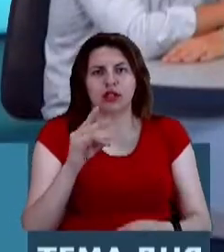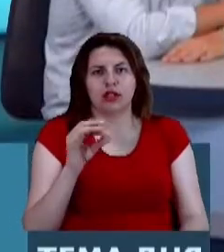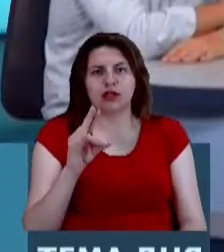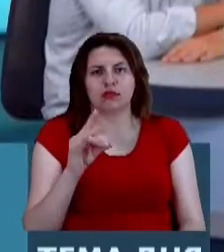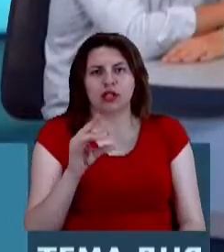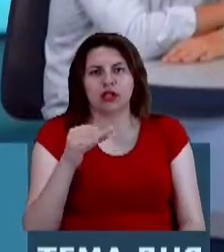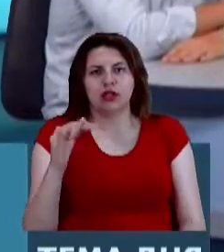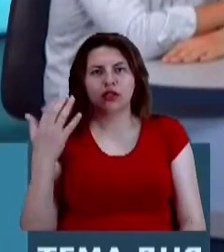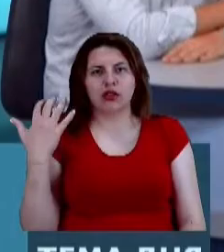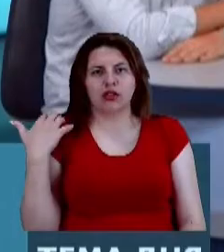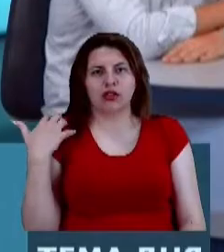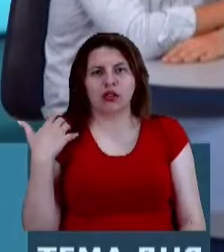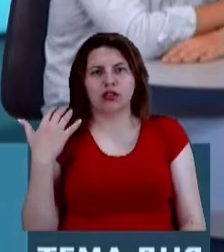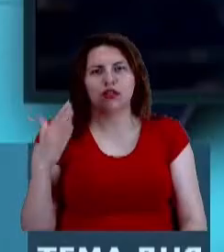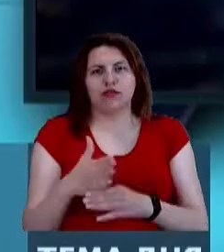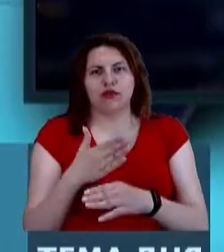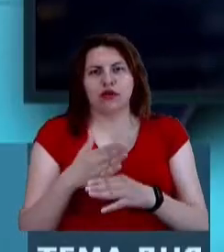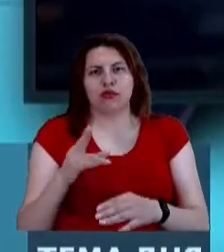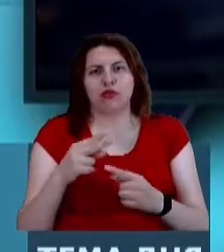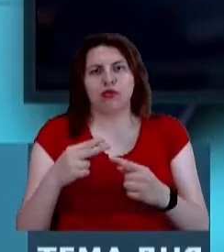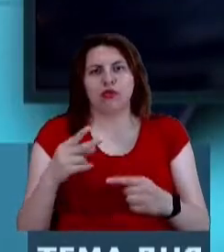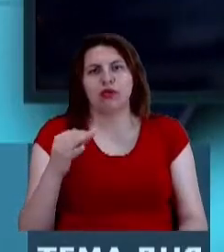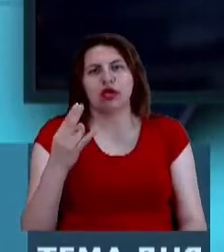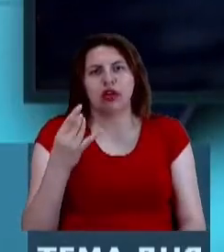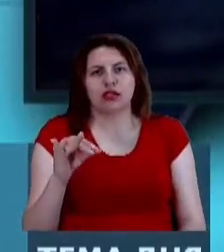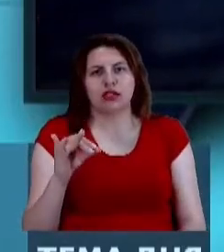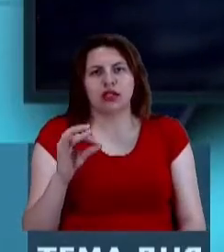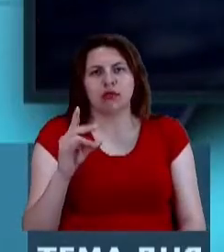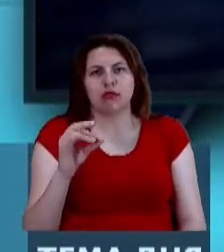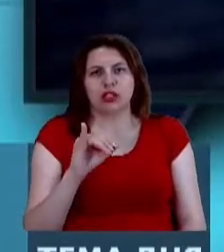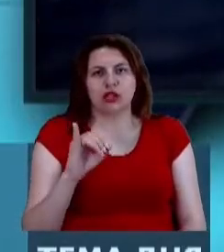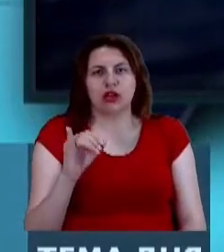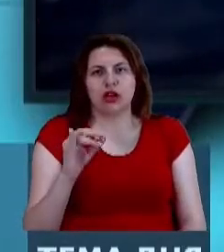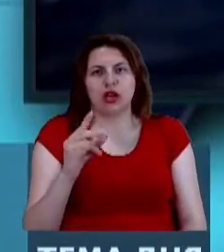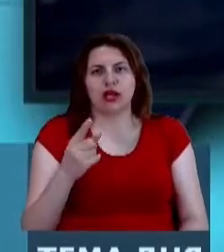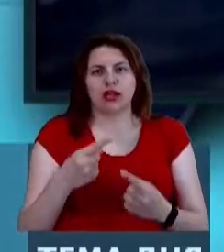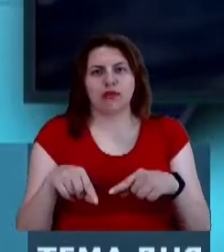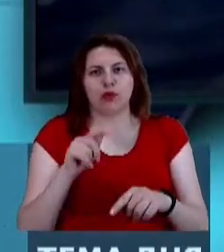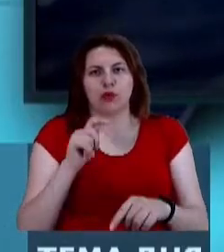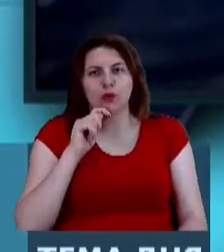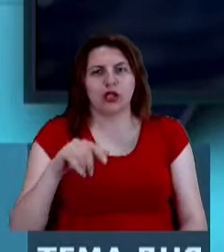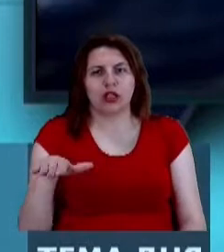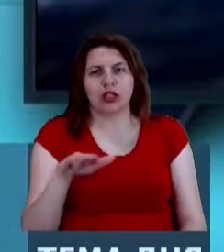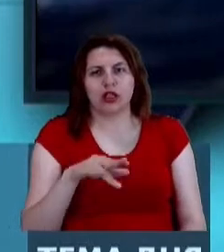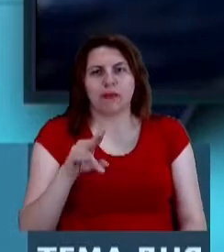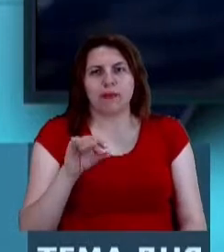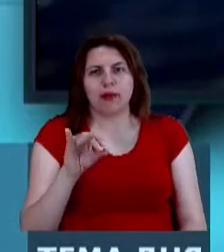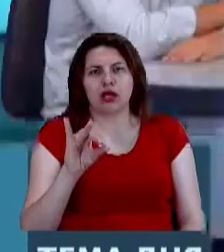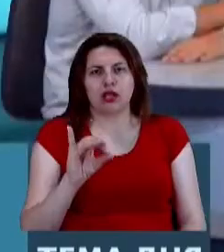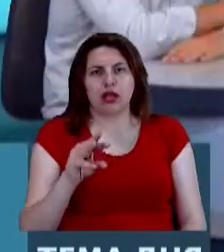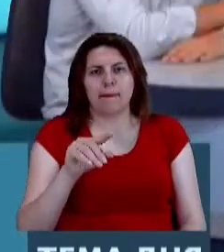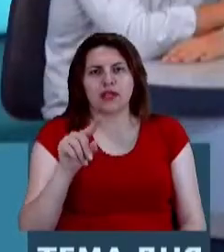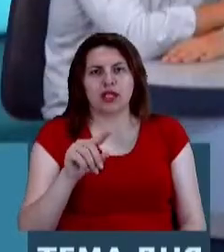міжнародного співробітництва та комунікації Дипломатичної академії України імені Удовенка при МЗС. Пані Катерино, доброго вечора. Доброго